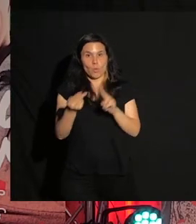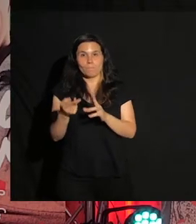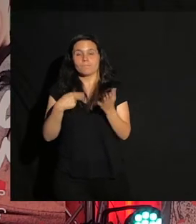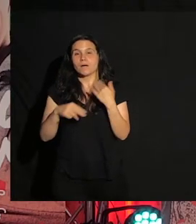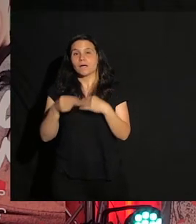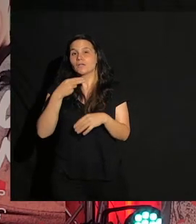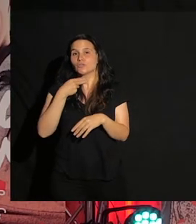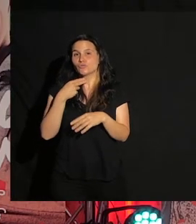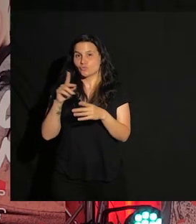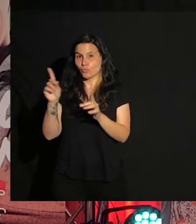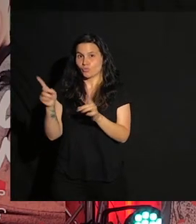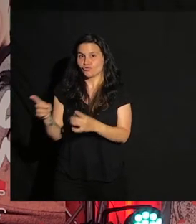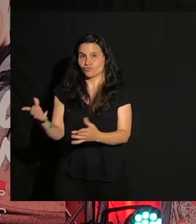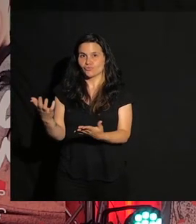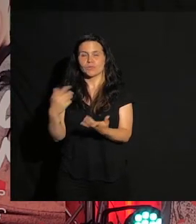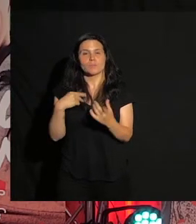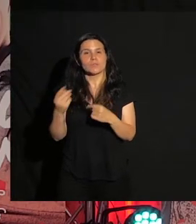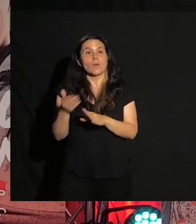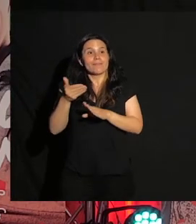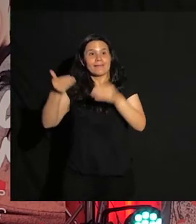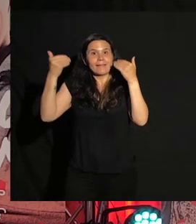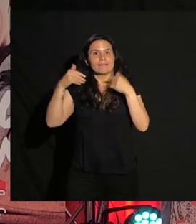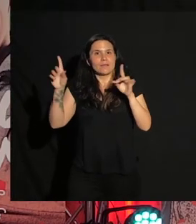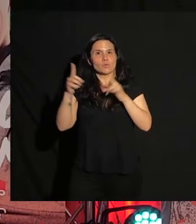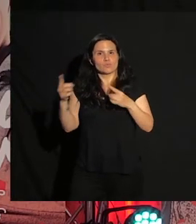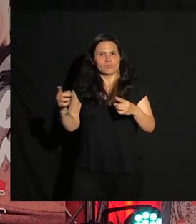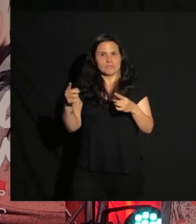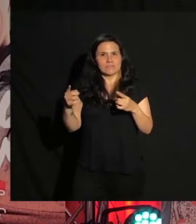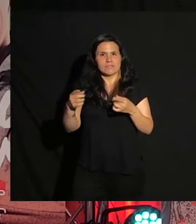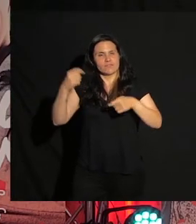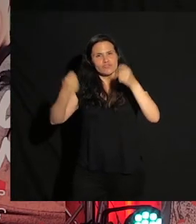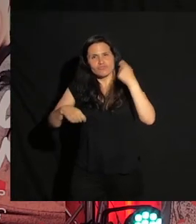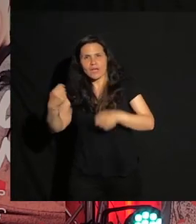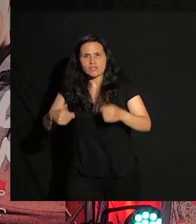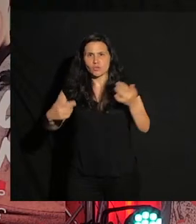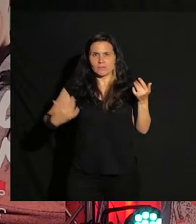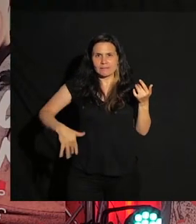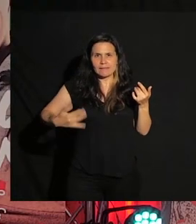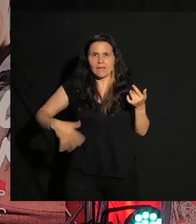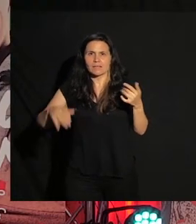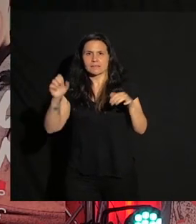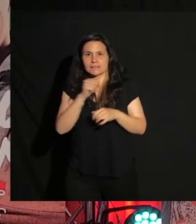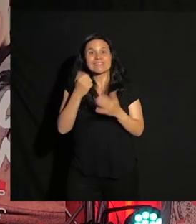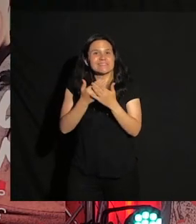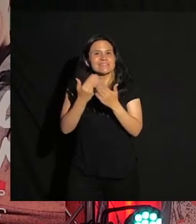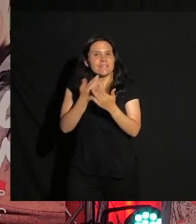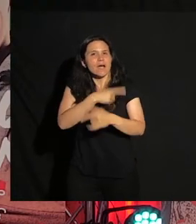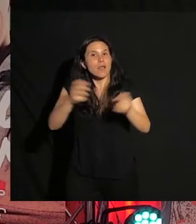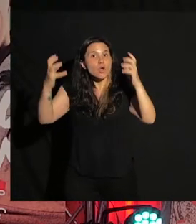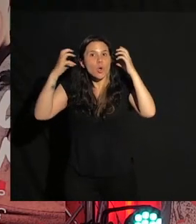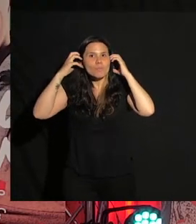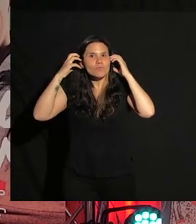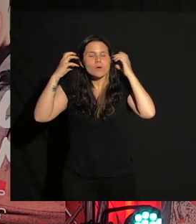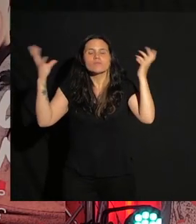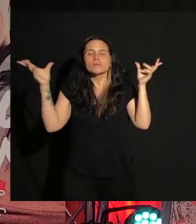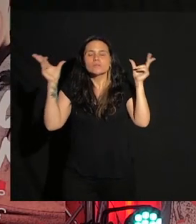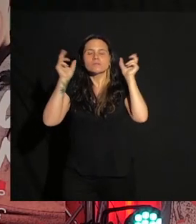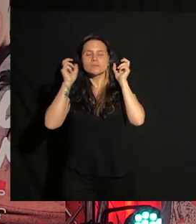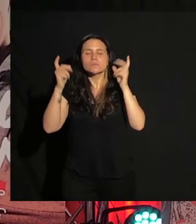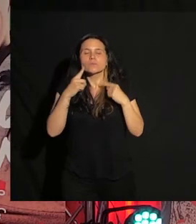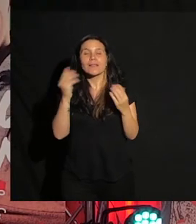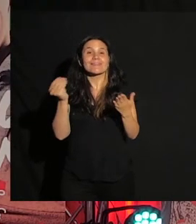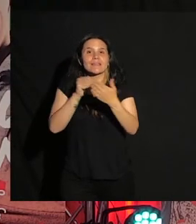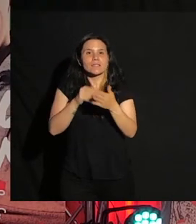Backing-Track aufgenommen mit Schlagzeug und Gitarre und Gesang. Deswegen haben die ihre Kopfhörer aufgehabt, haben das gehört und haben dazu